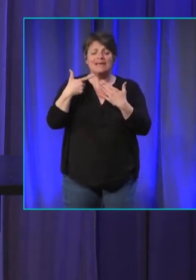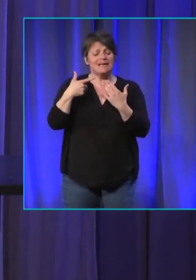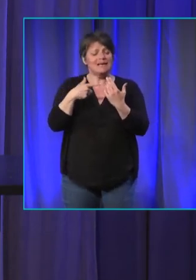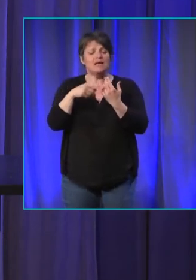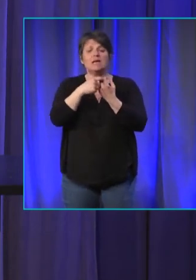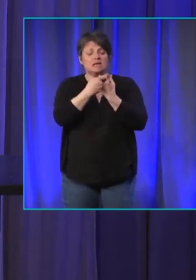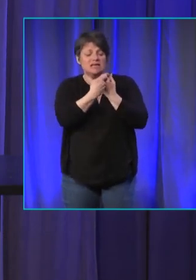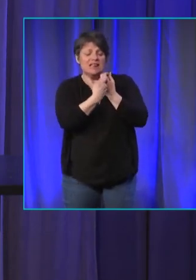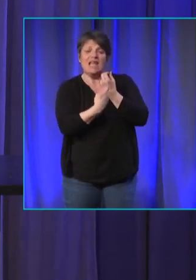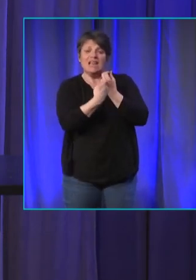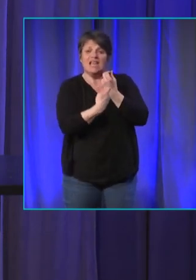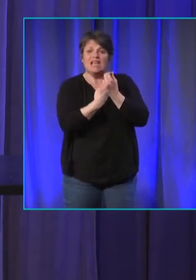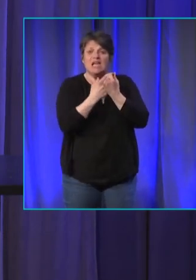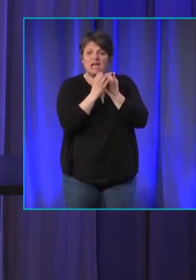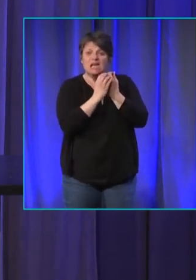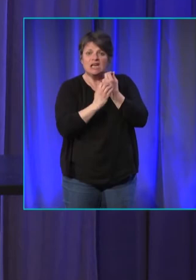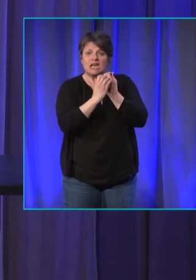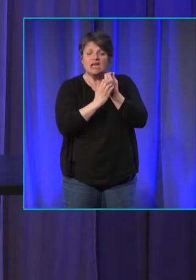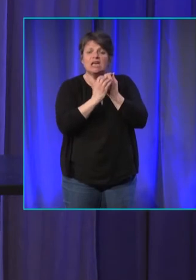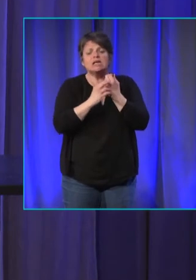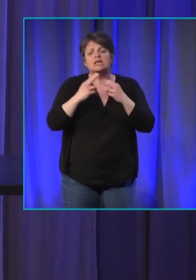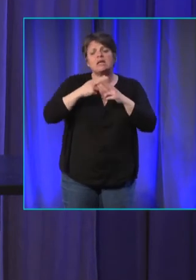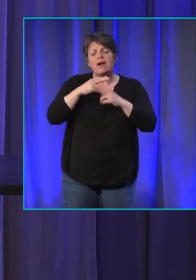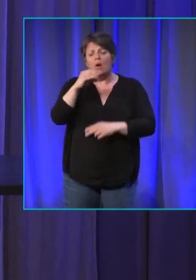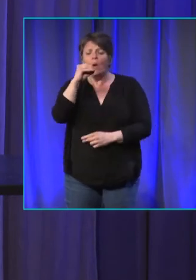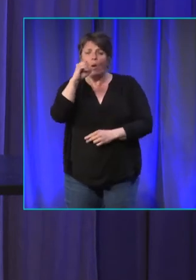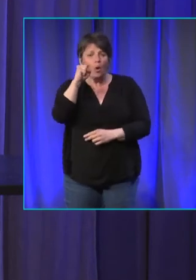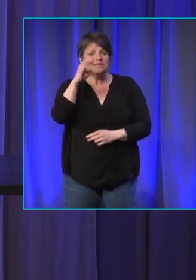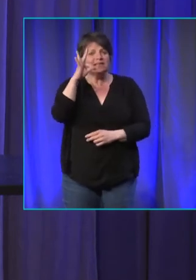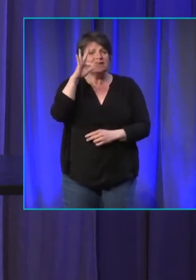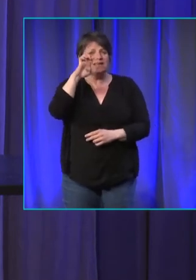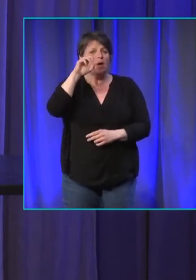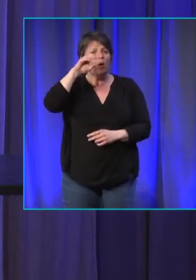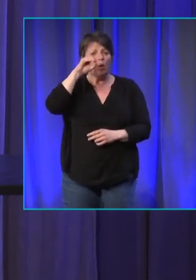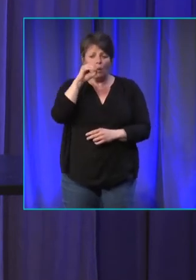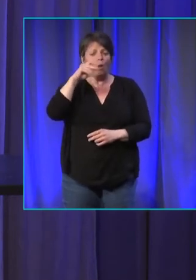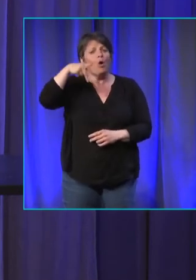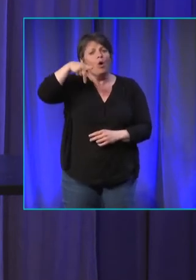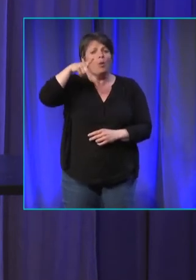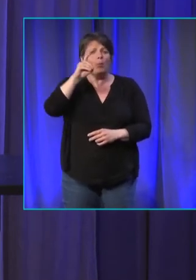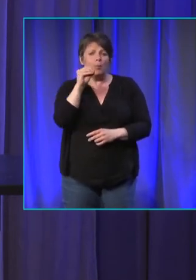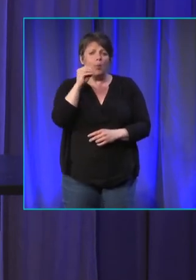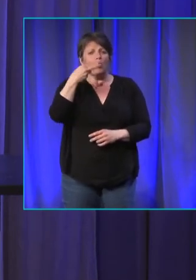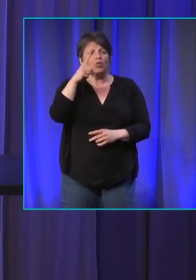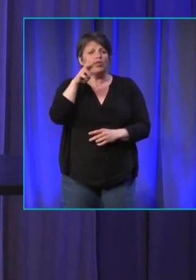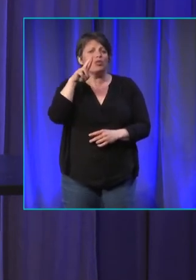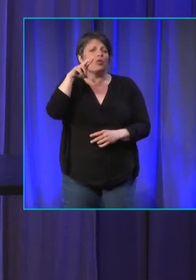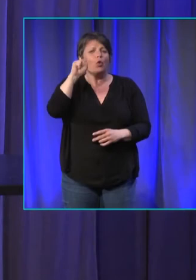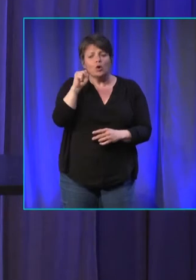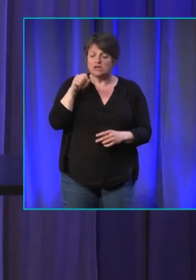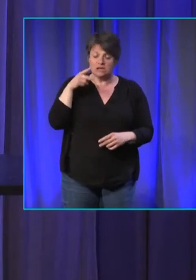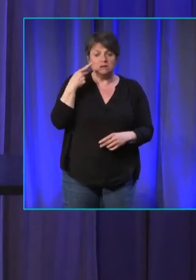Ça s'effrite. Et c'est ce qu'on appelle des ostéochondroses, c'est des pathologies de croissance. Vous connaissez peut-être la maladie